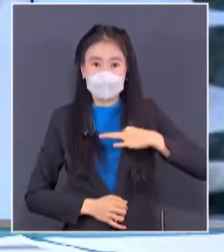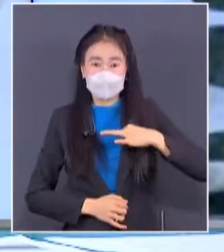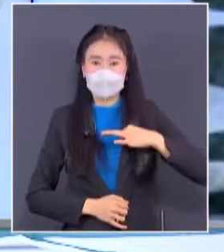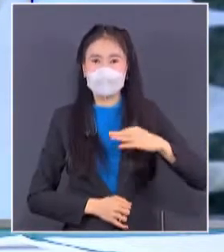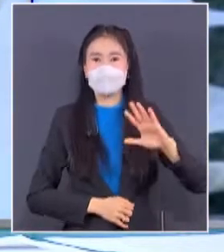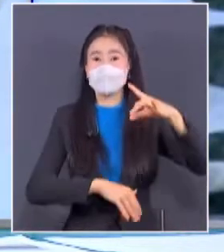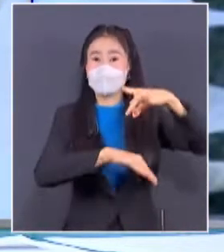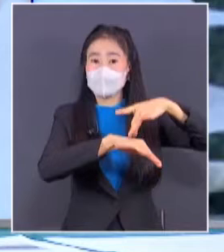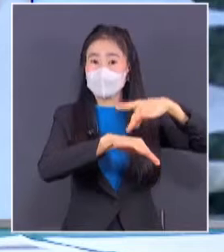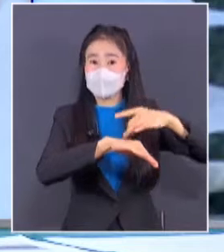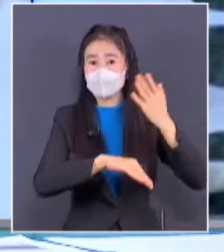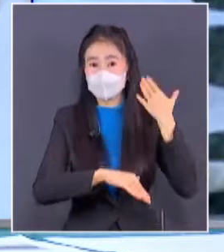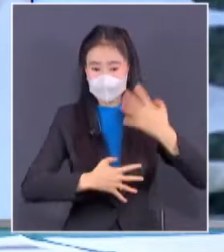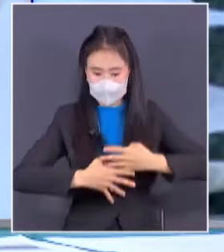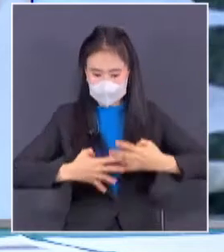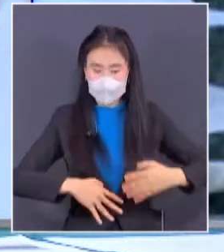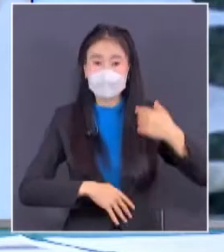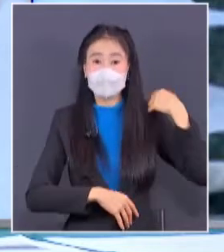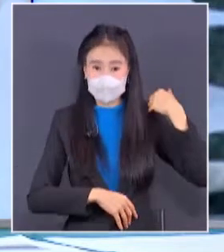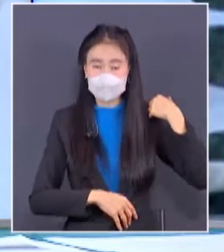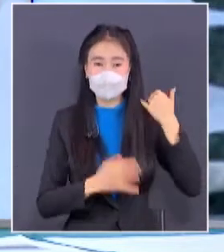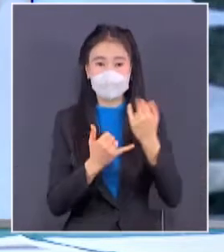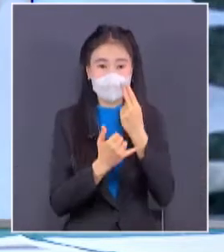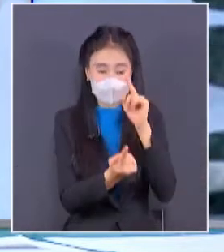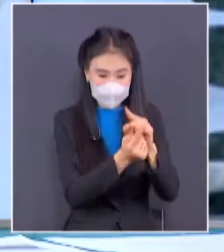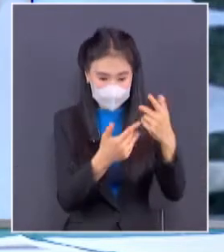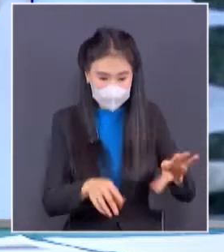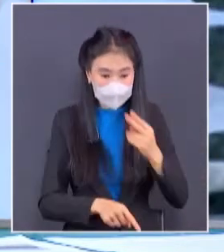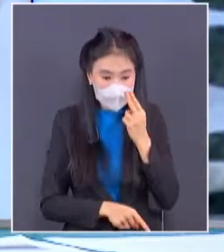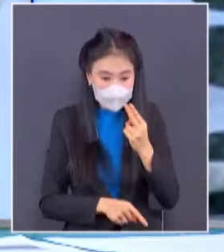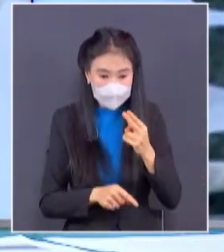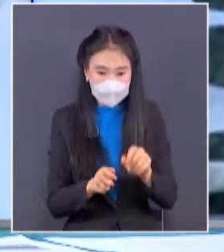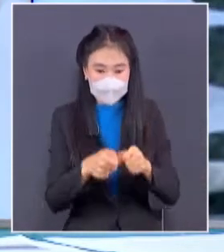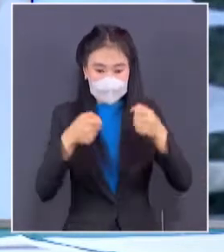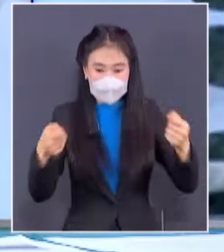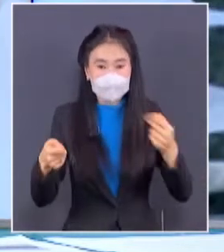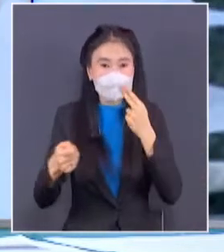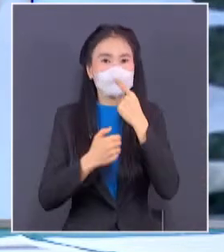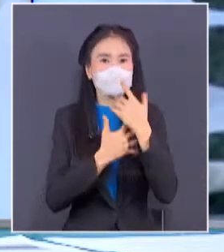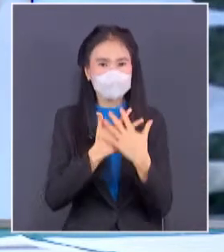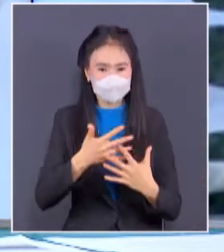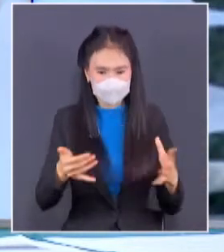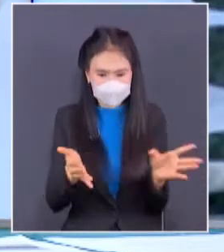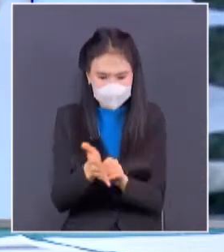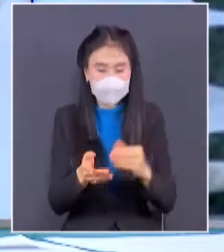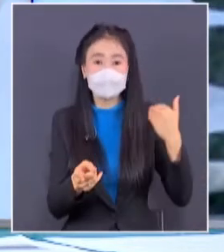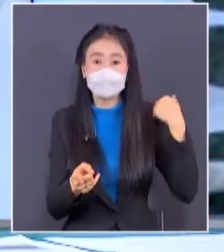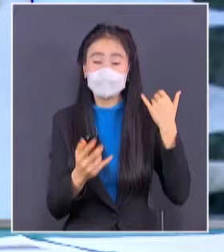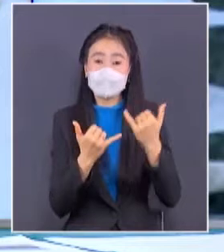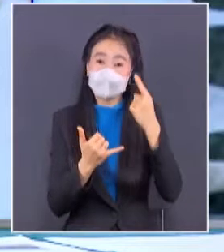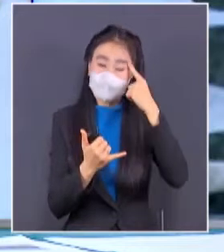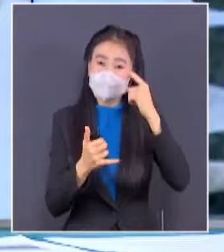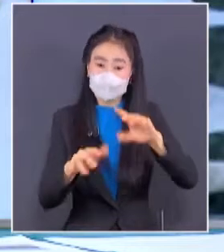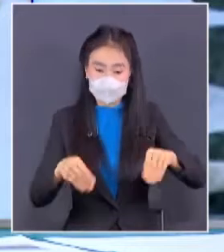ลูกไม้สีขาวของคุณแตงโมแล้วครับแล้วปรากฏว่าที่ผ้าเนี่ยยังพบมีคราบเลือดติดอยู่ด้วยทีนี้พบแล้วยัง